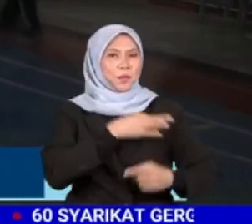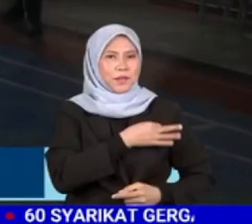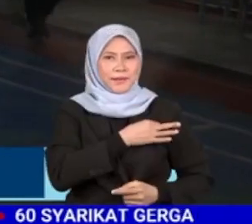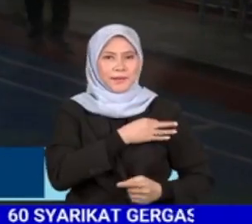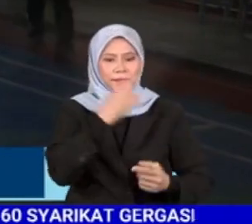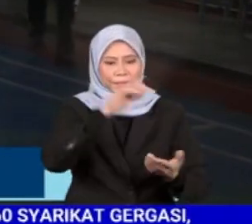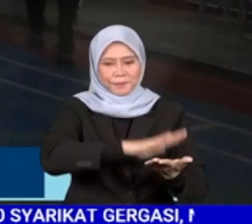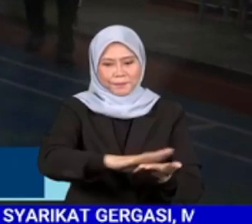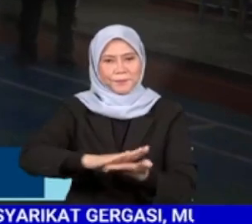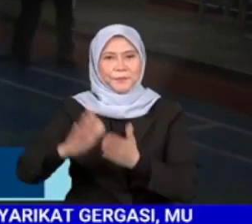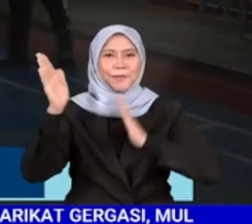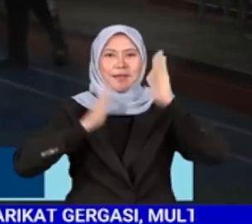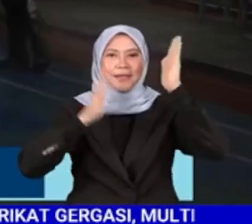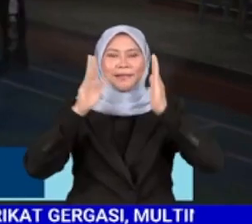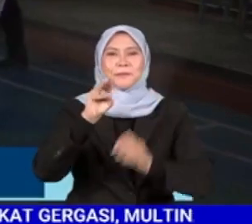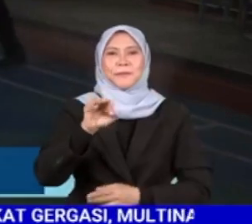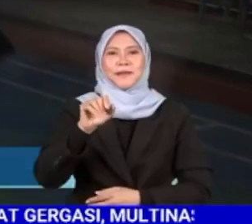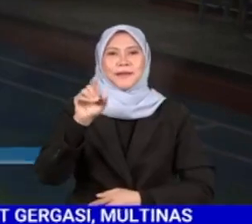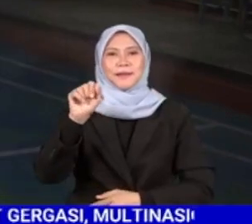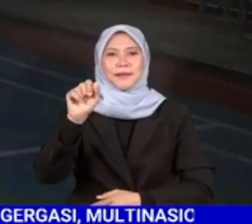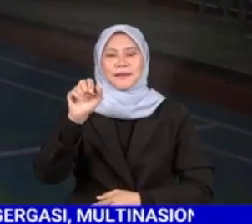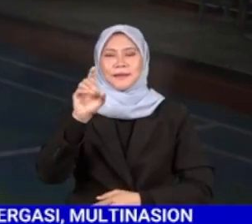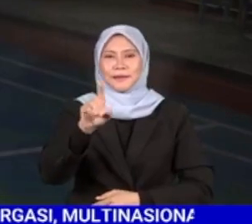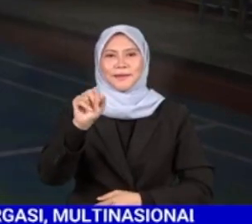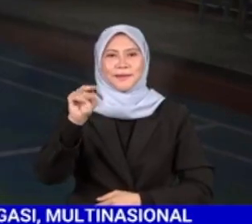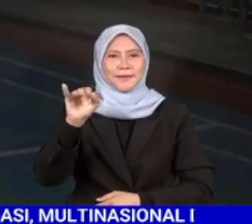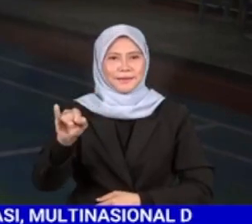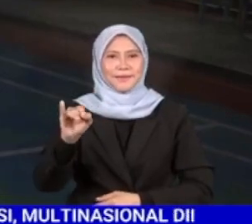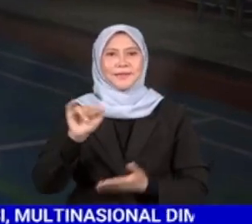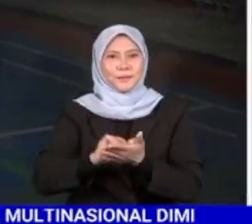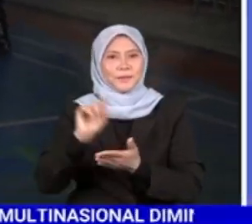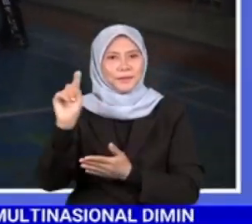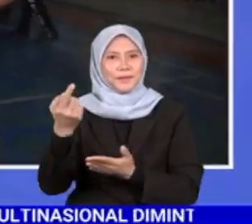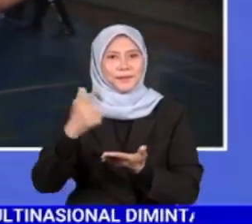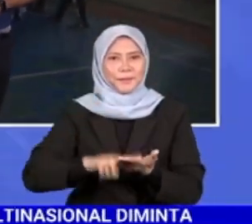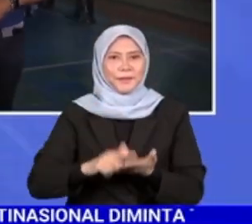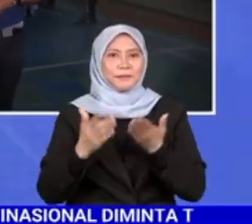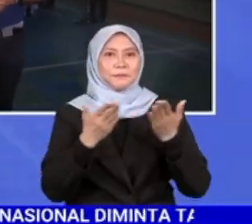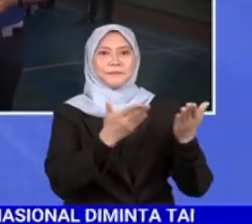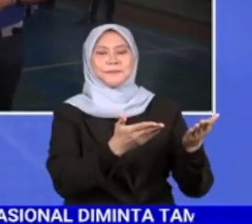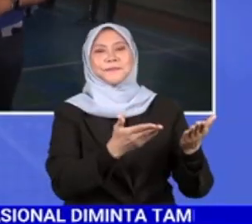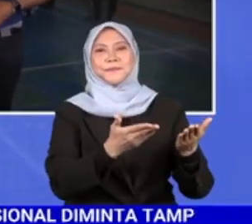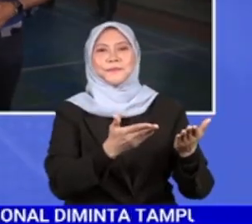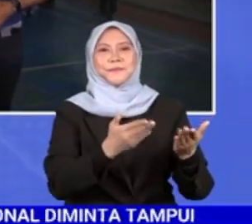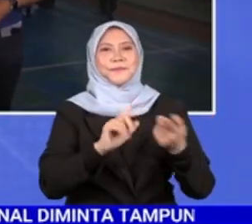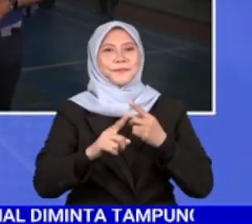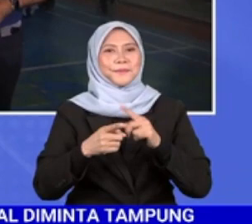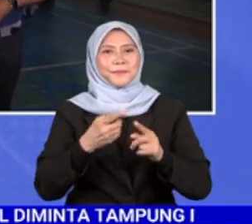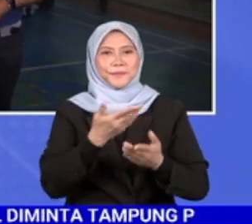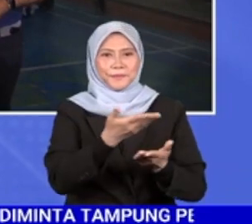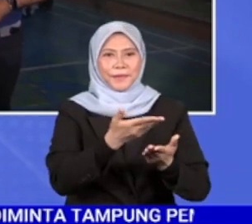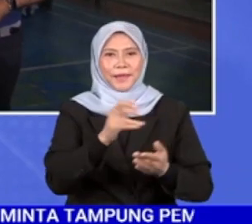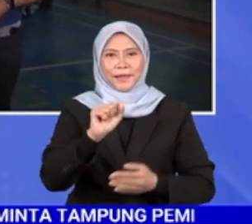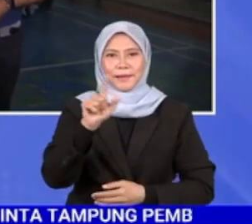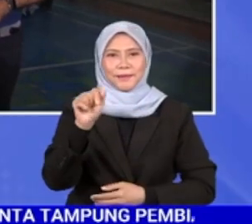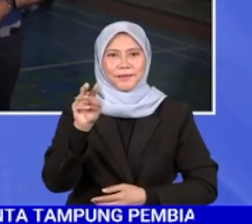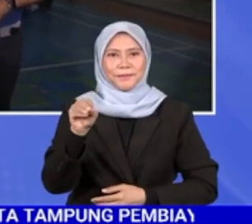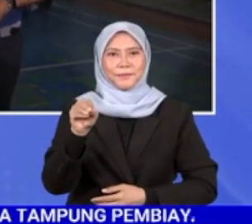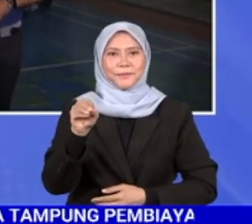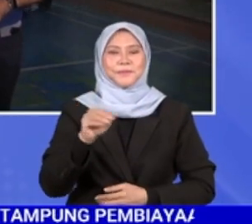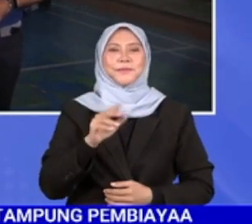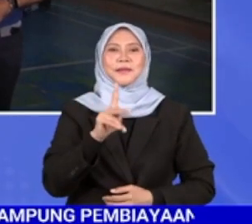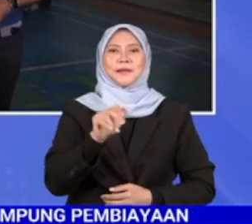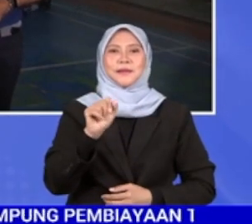demi Malaysia Madani. Baiklah saudara, demikian sahaja laporan saya dan kita kembali ke studio bersama rakan penyampai kita Azam menerusi